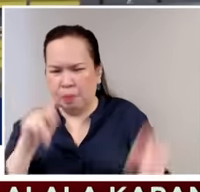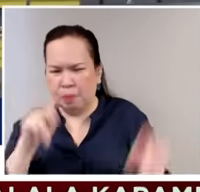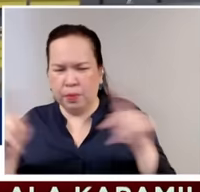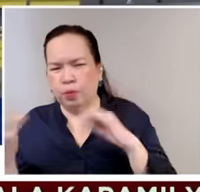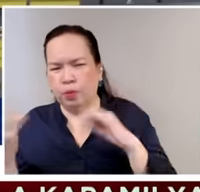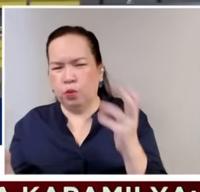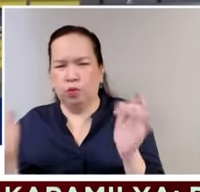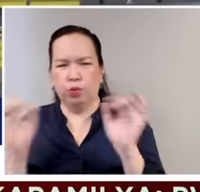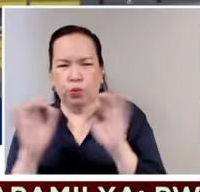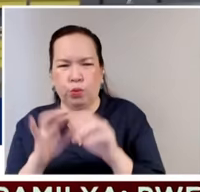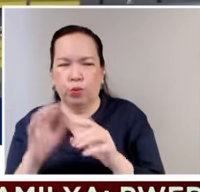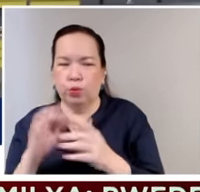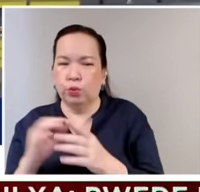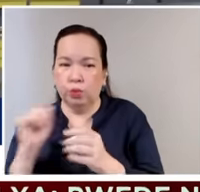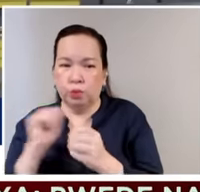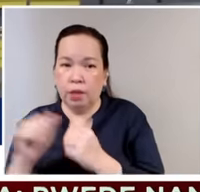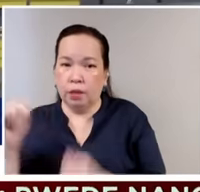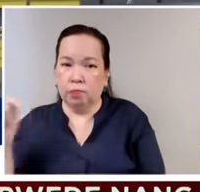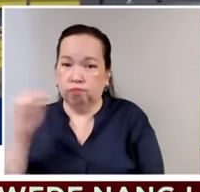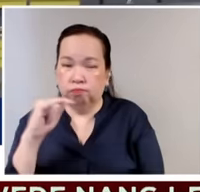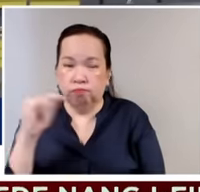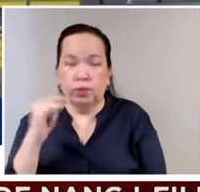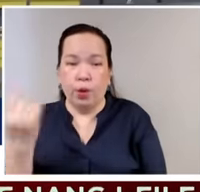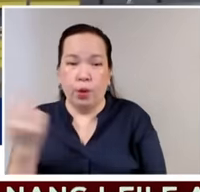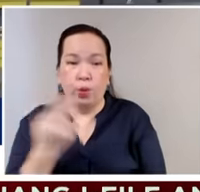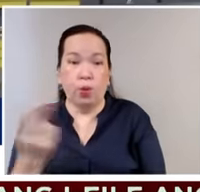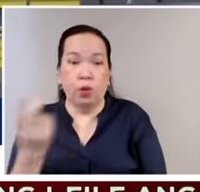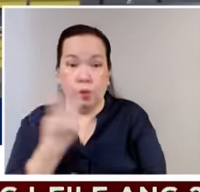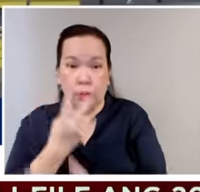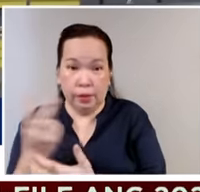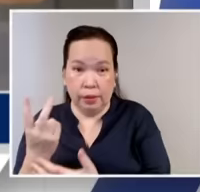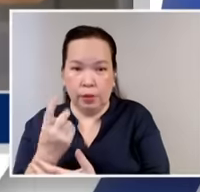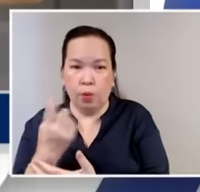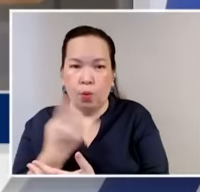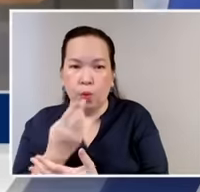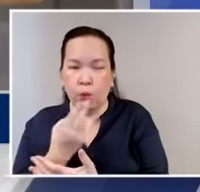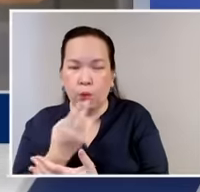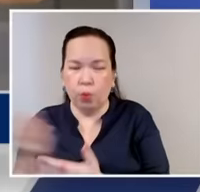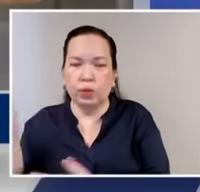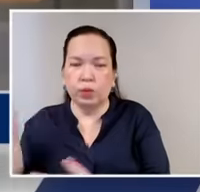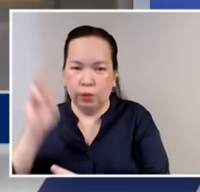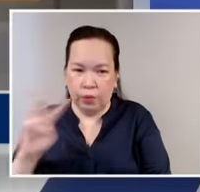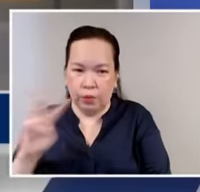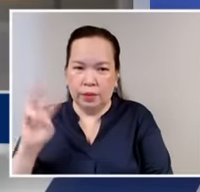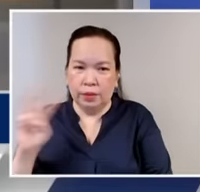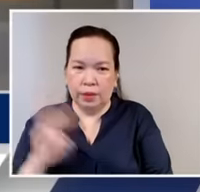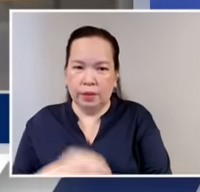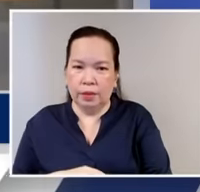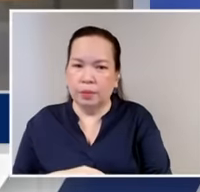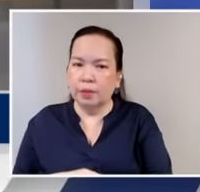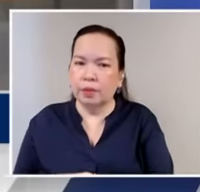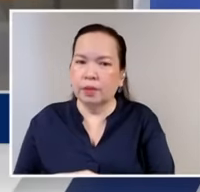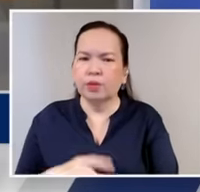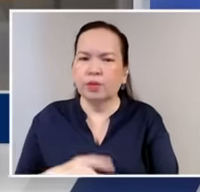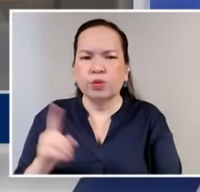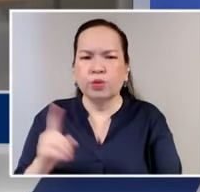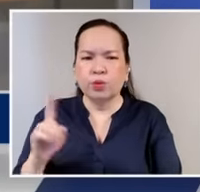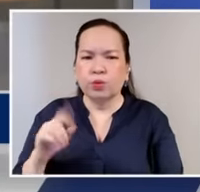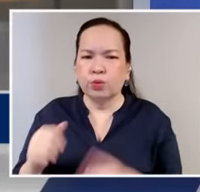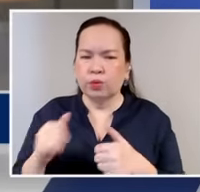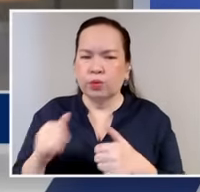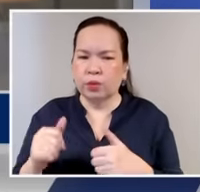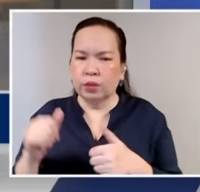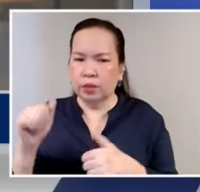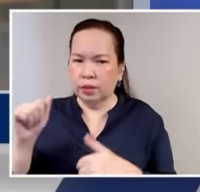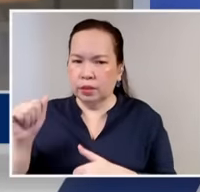dadaan sa Naiya ngayong Miyerkules Santo. Henry? So Jackie, ano-ano yung mga airport na nadali ng power